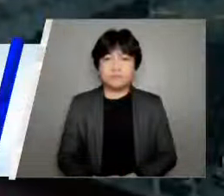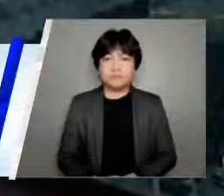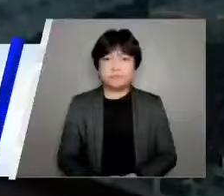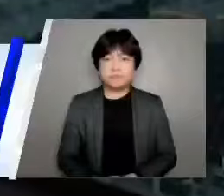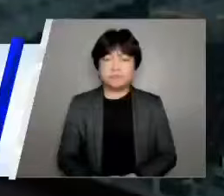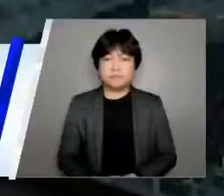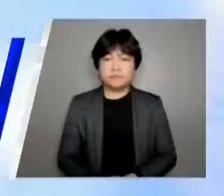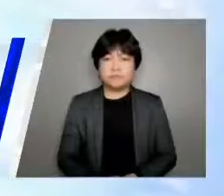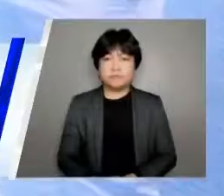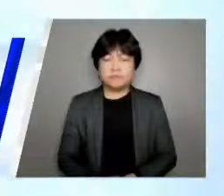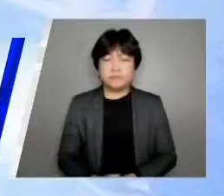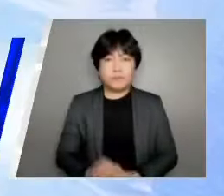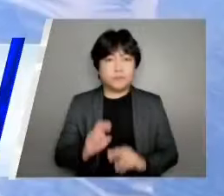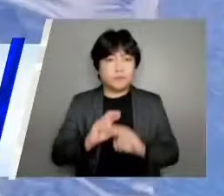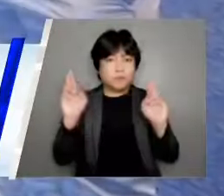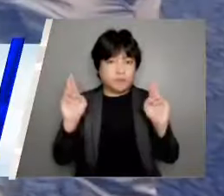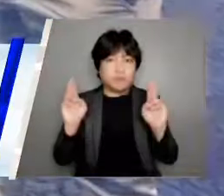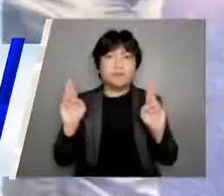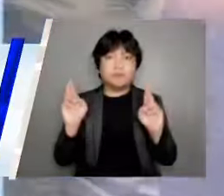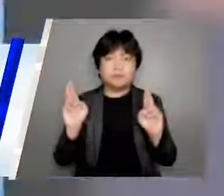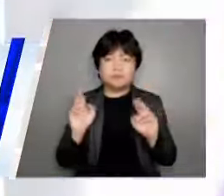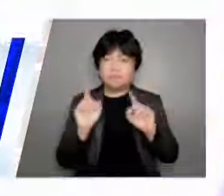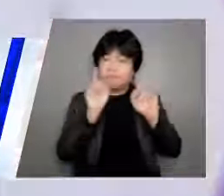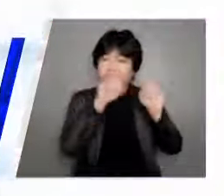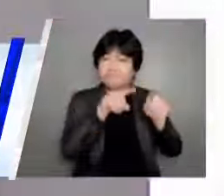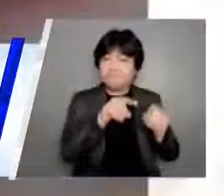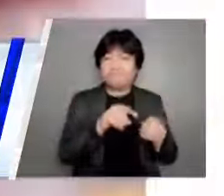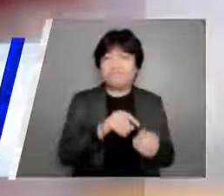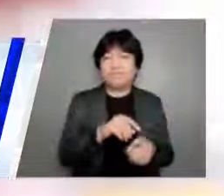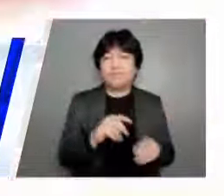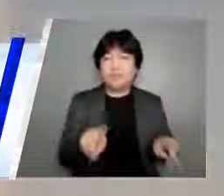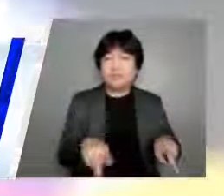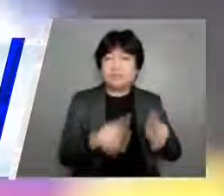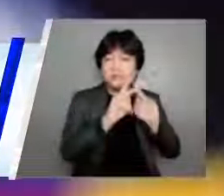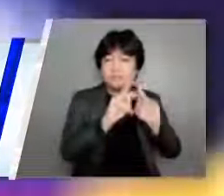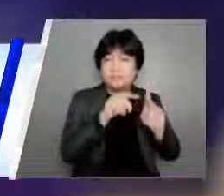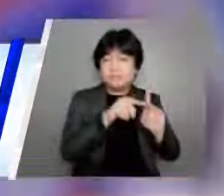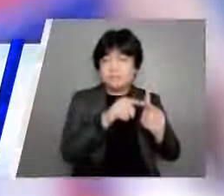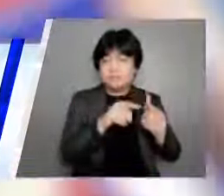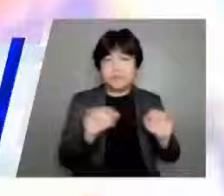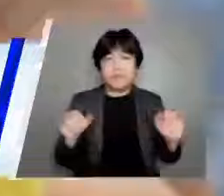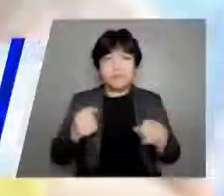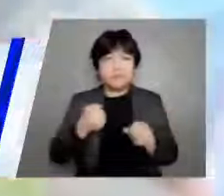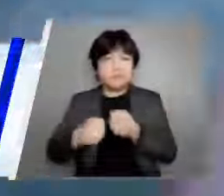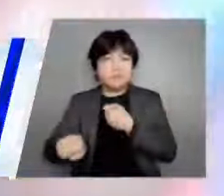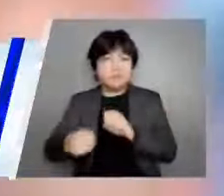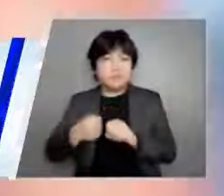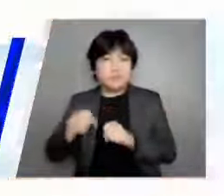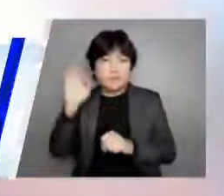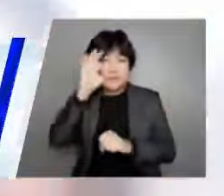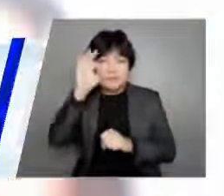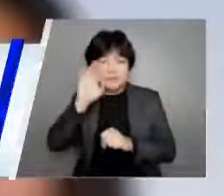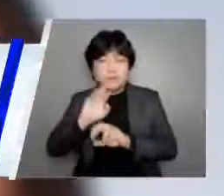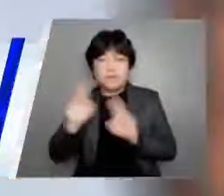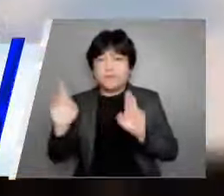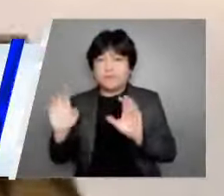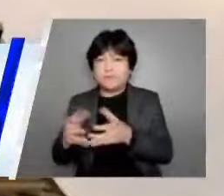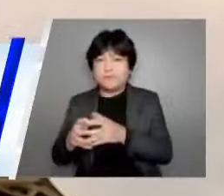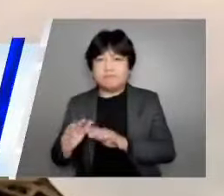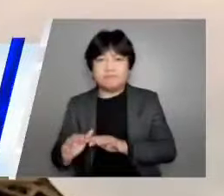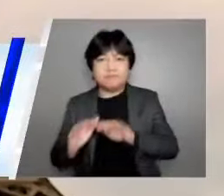Handa na ang venue at ang mga pambatong atleta ng Pilipinas sa pinakahihintay na sporting event ng buong